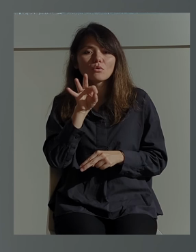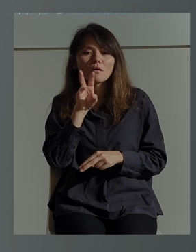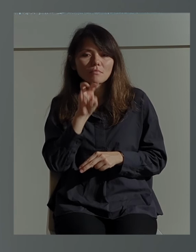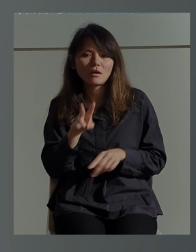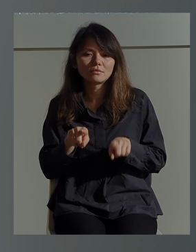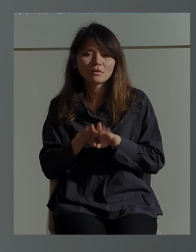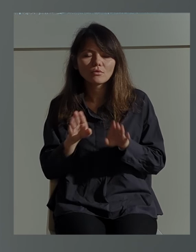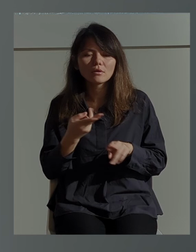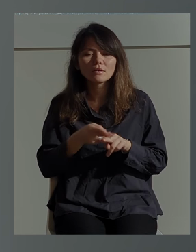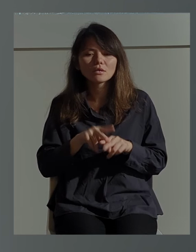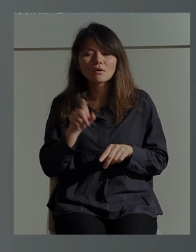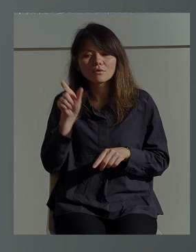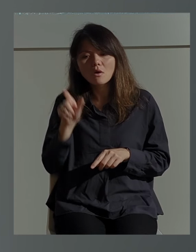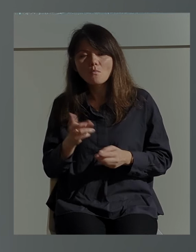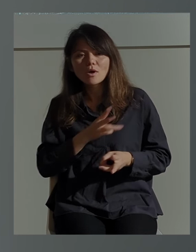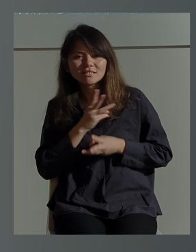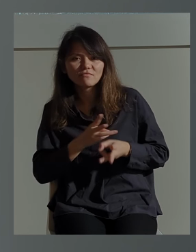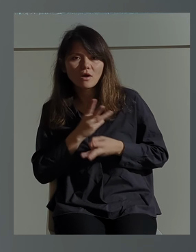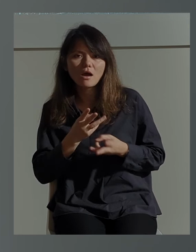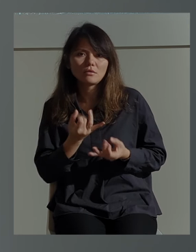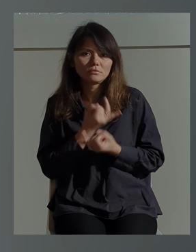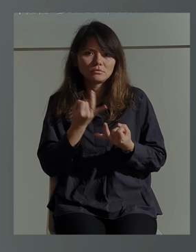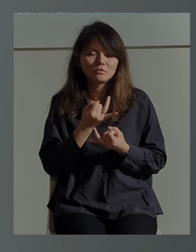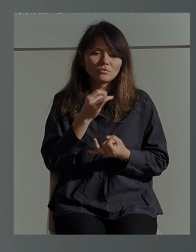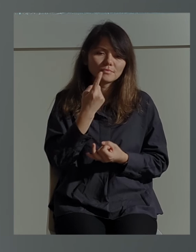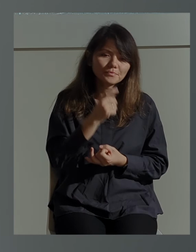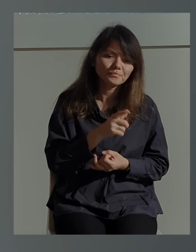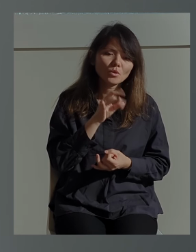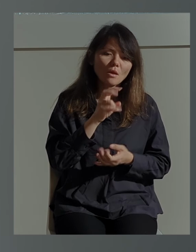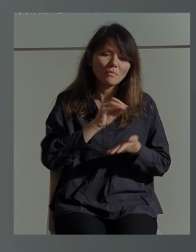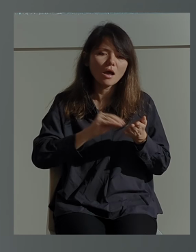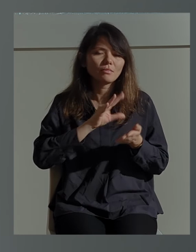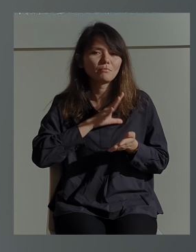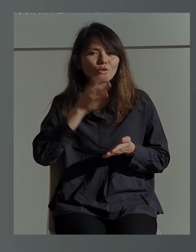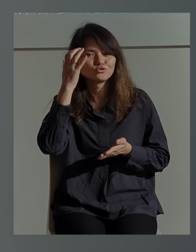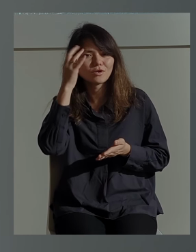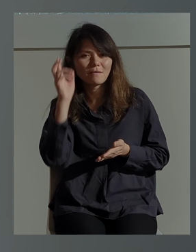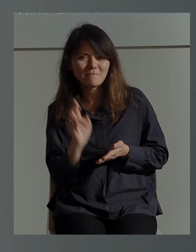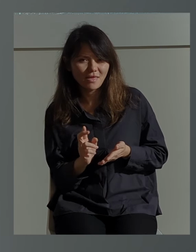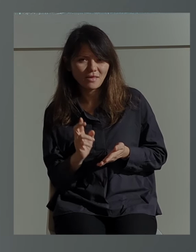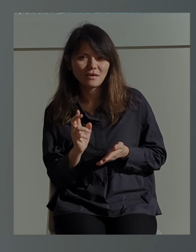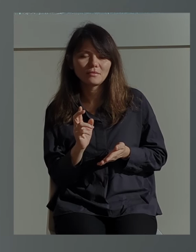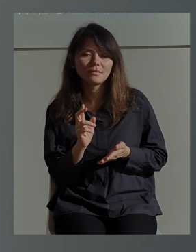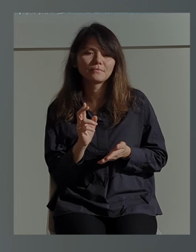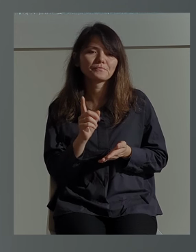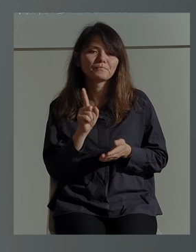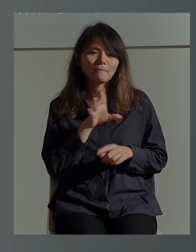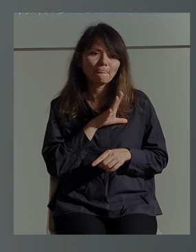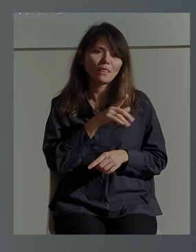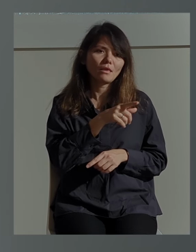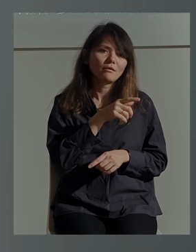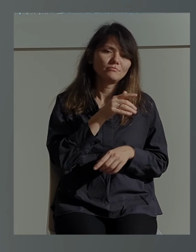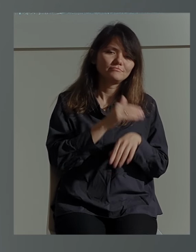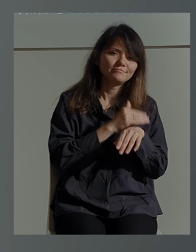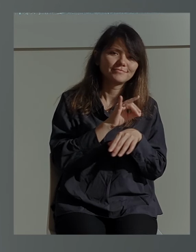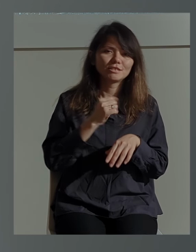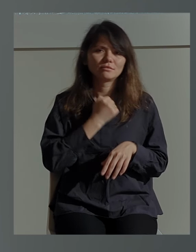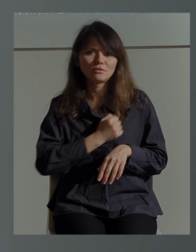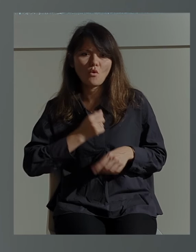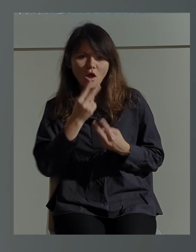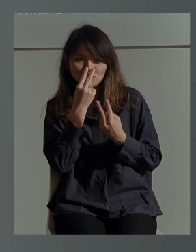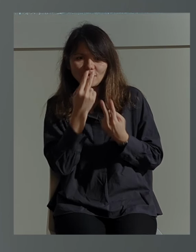мотивация у одного у другого Да Роман сначала был чёрно-белым что были там в общем очевидные злодеи очевидные